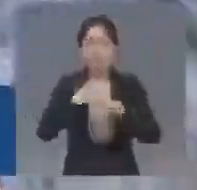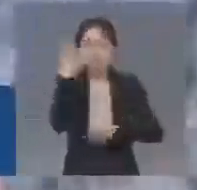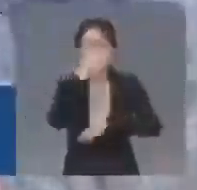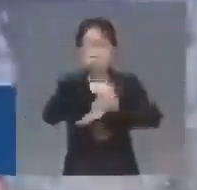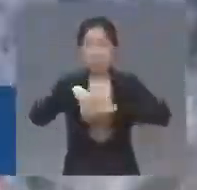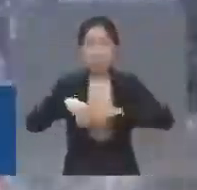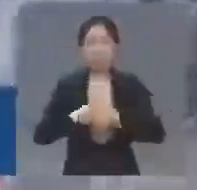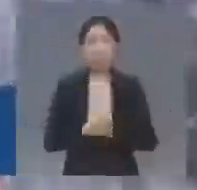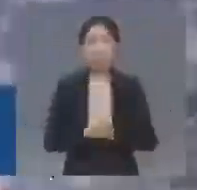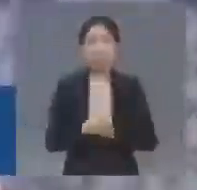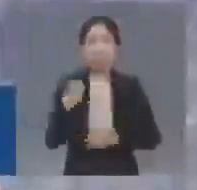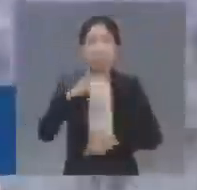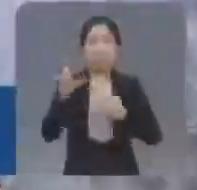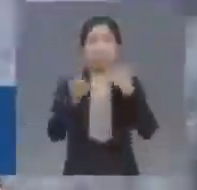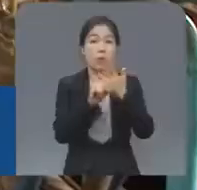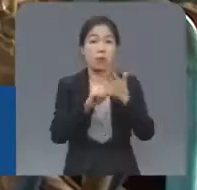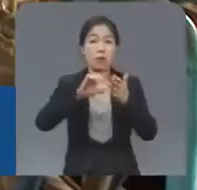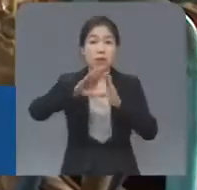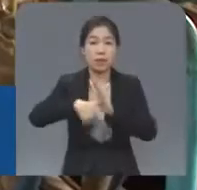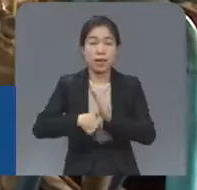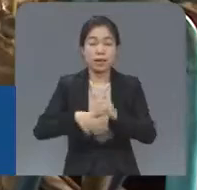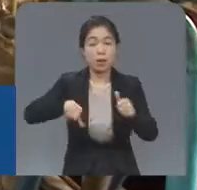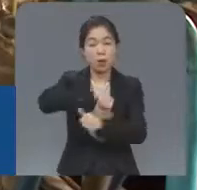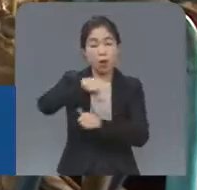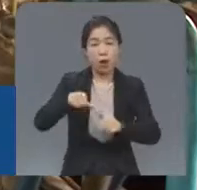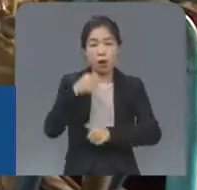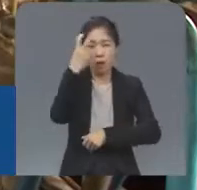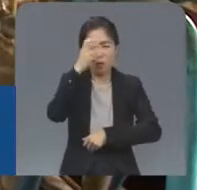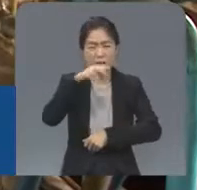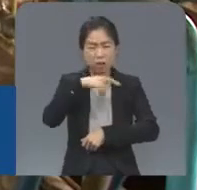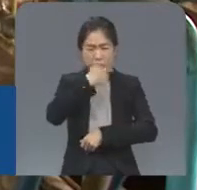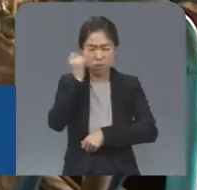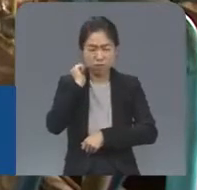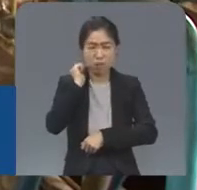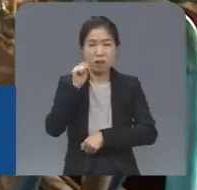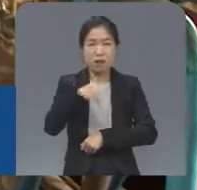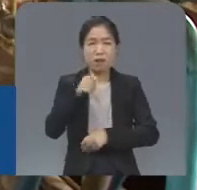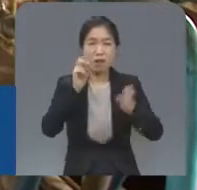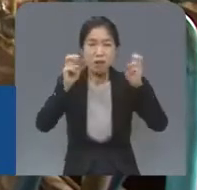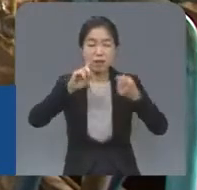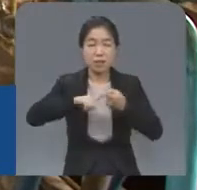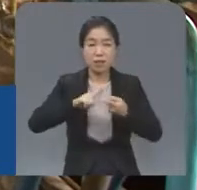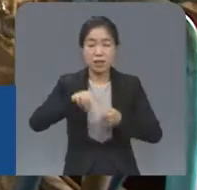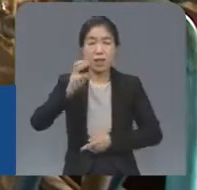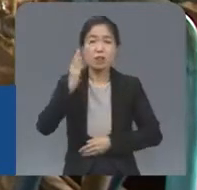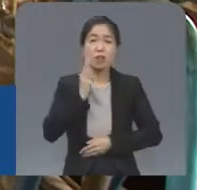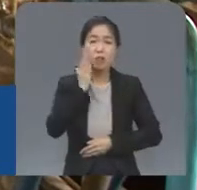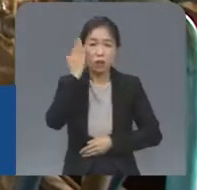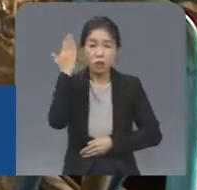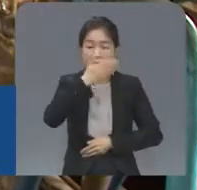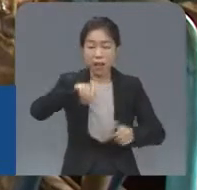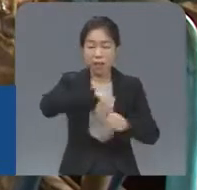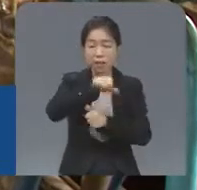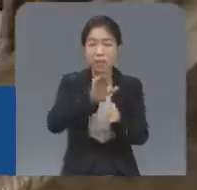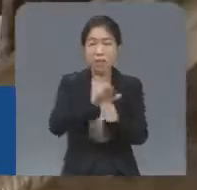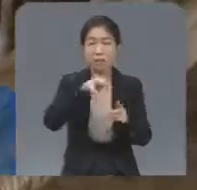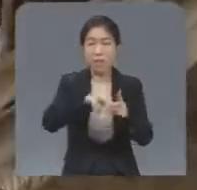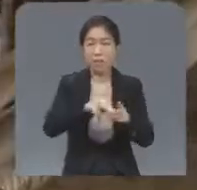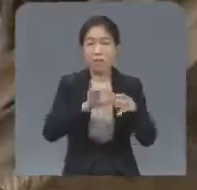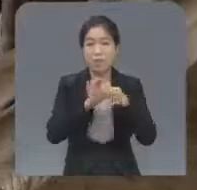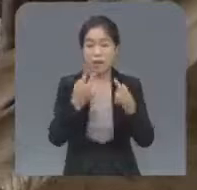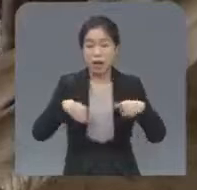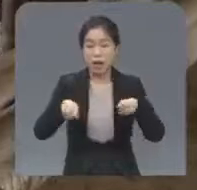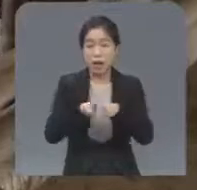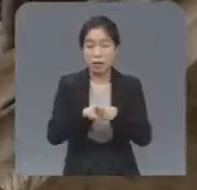계획입니다. 이와 함께 다음 달에는 환경 관리 능력이 떨어지는 업체에 대해서 광주 녹색환경지원센터와 함께